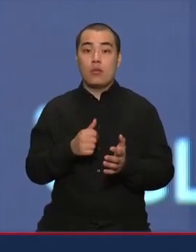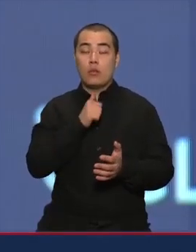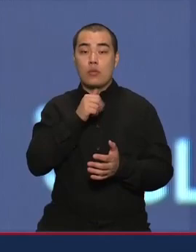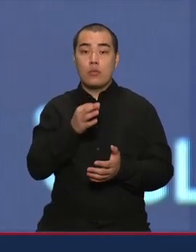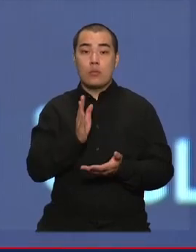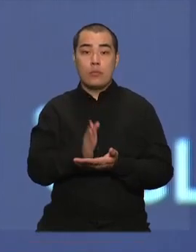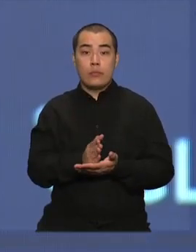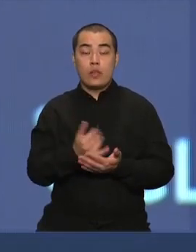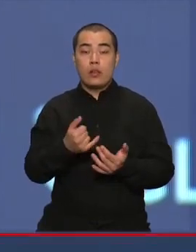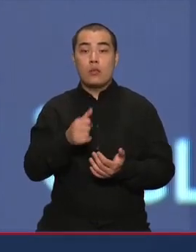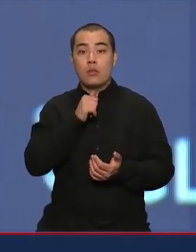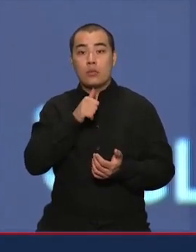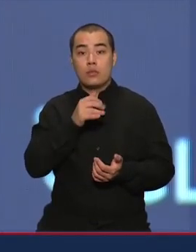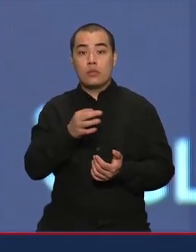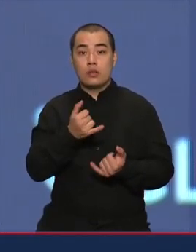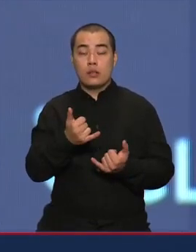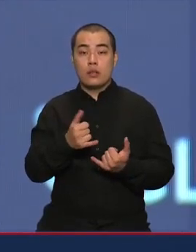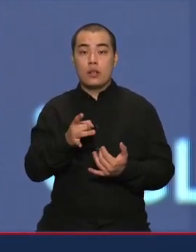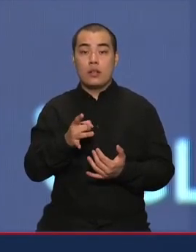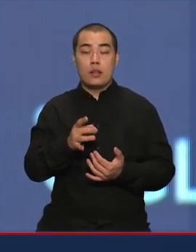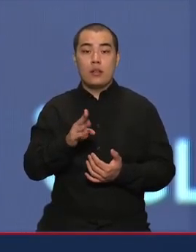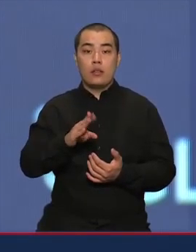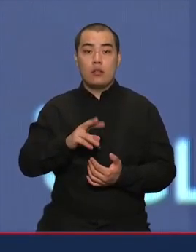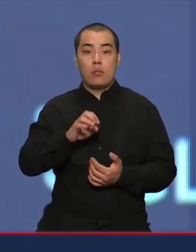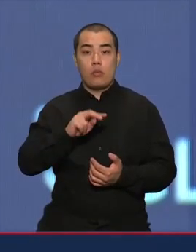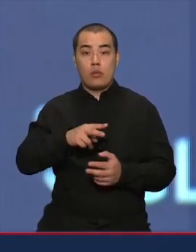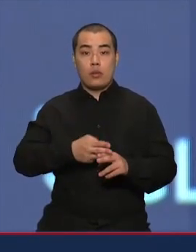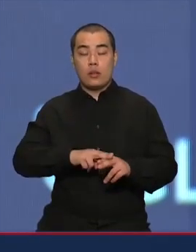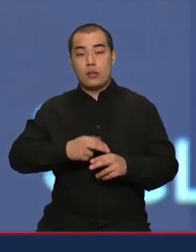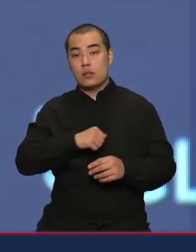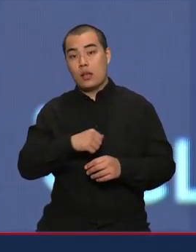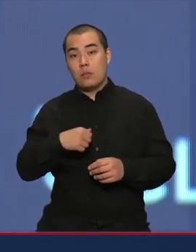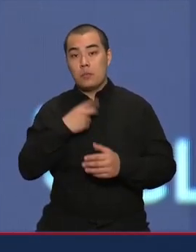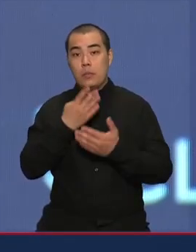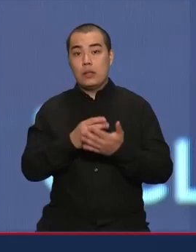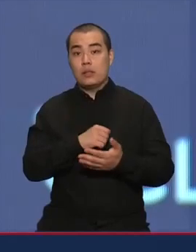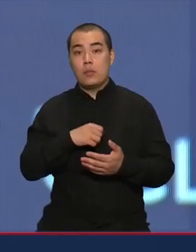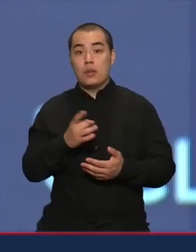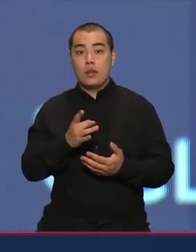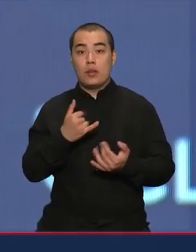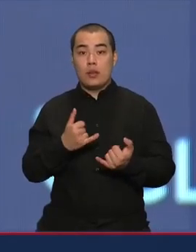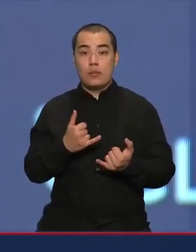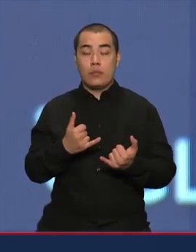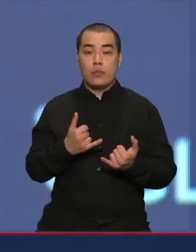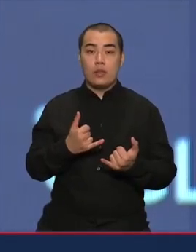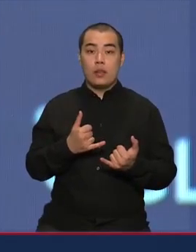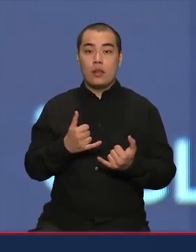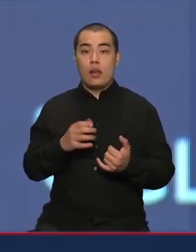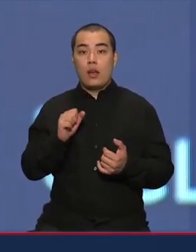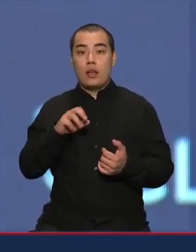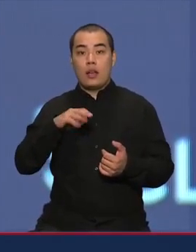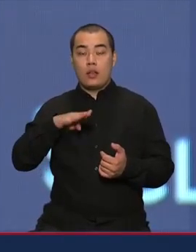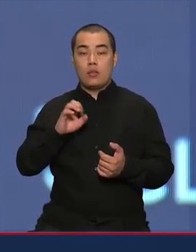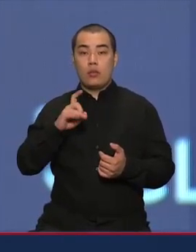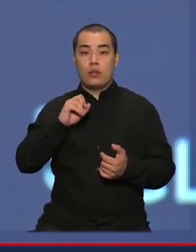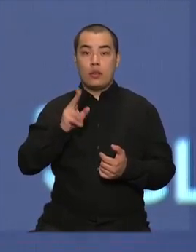главной артерии Костанайской области реке Табол, Житикаринская, Денисовская, Костанайский, Мендыкаринский районы. Ее притоках Уй, Аят, Тогузак